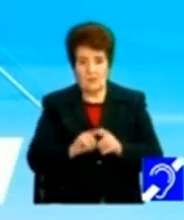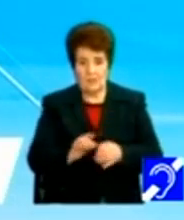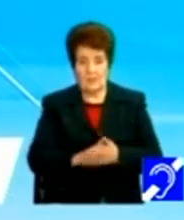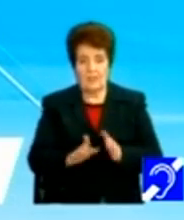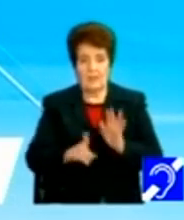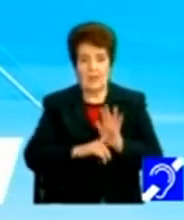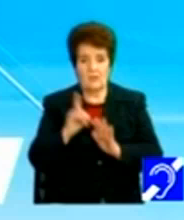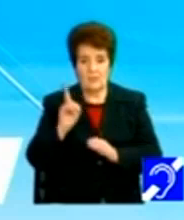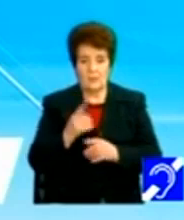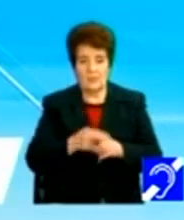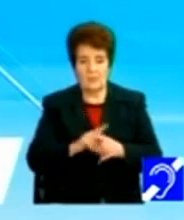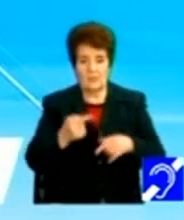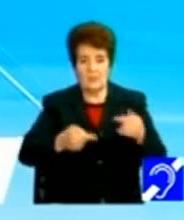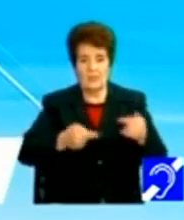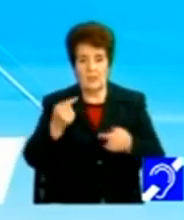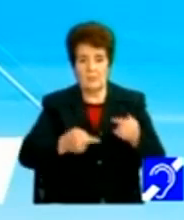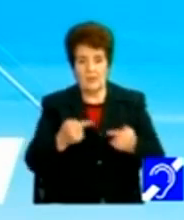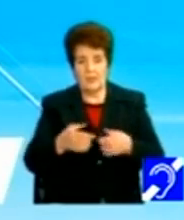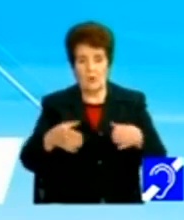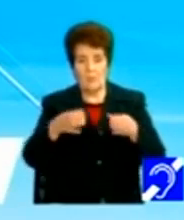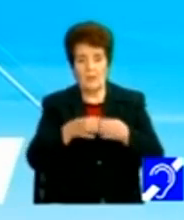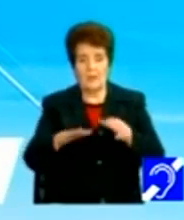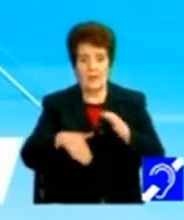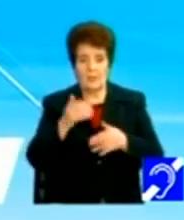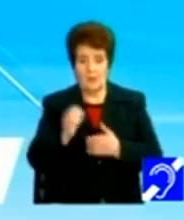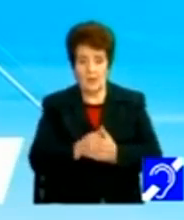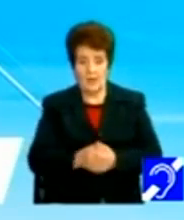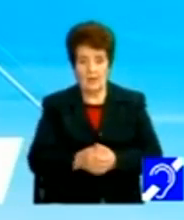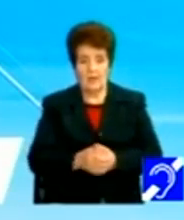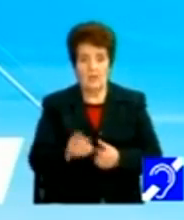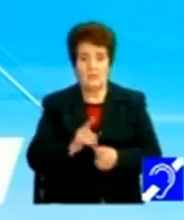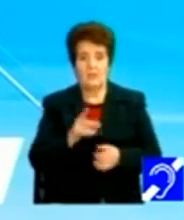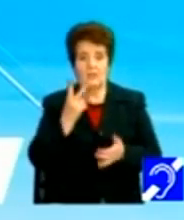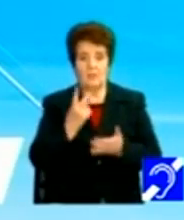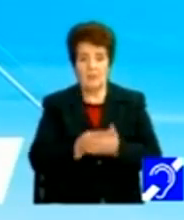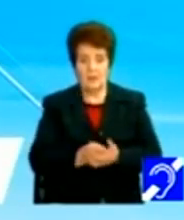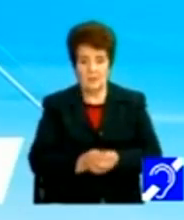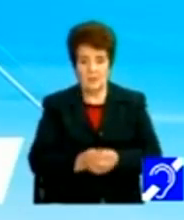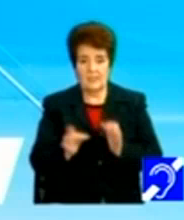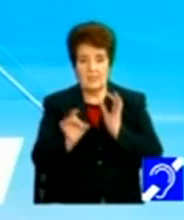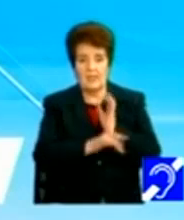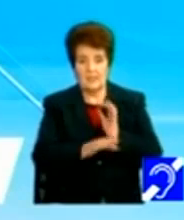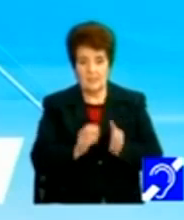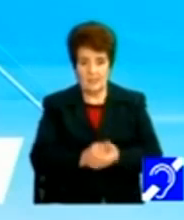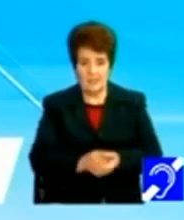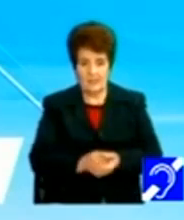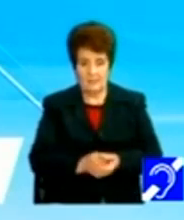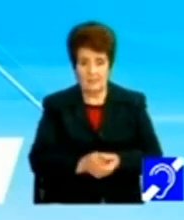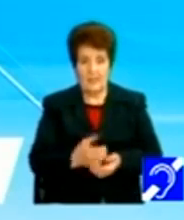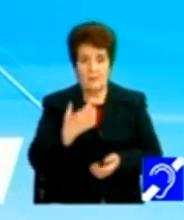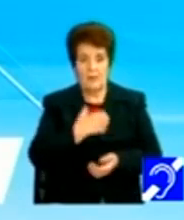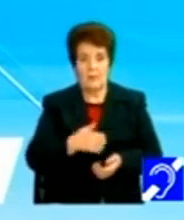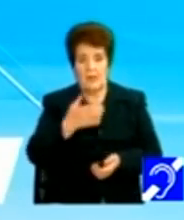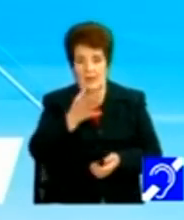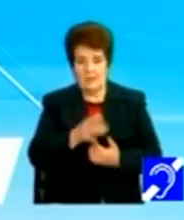la începutul acestor dezbateri, la începutul campaniei electorale. În ceea ce privește sărăcia, timp de 10 ani la primăria